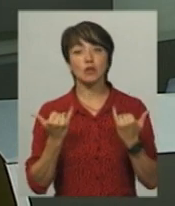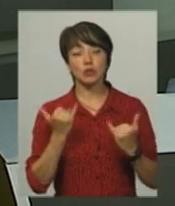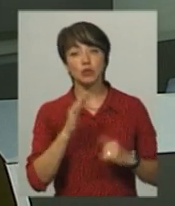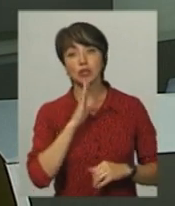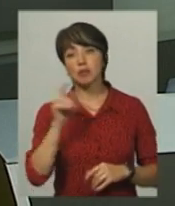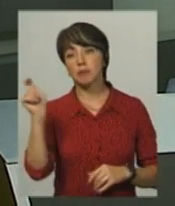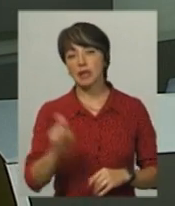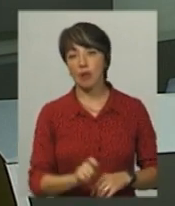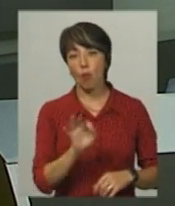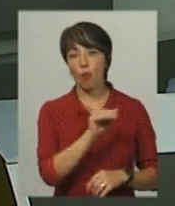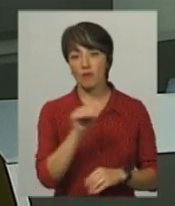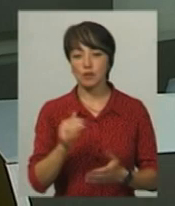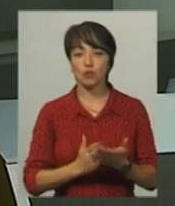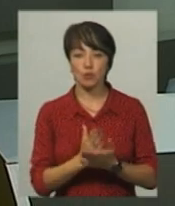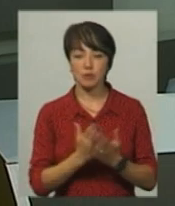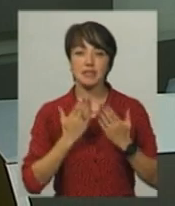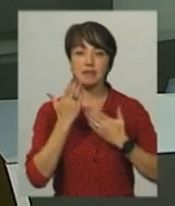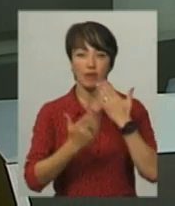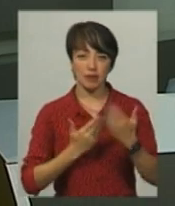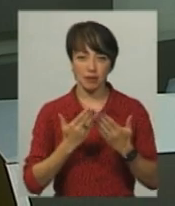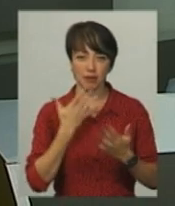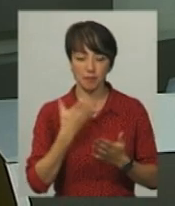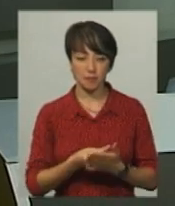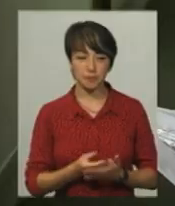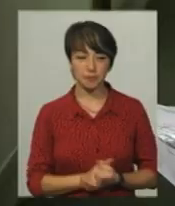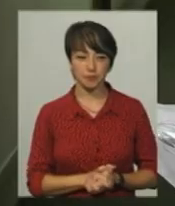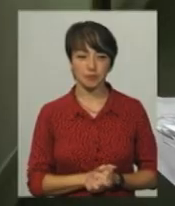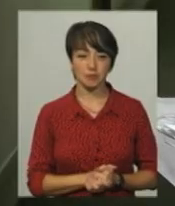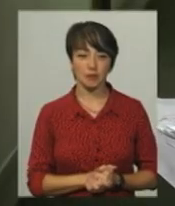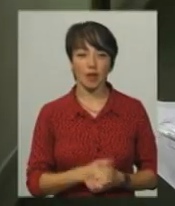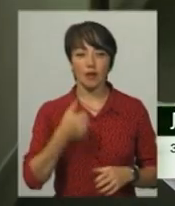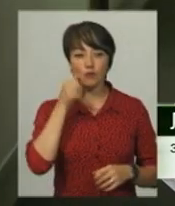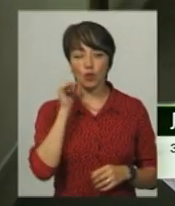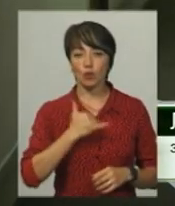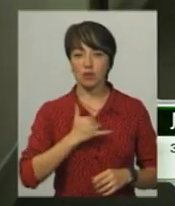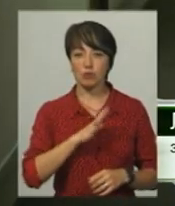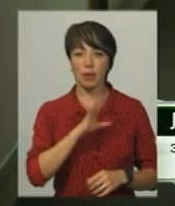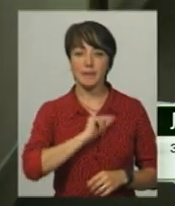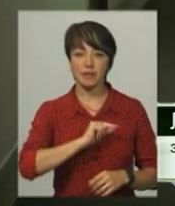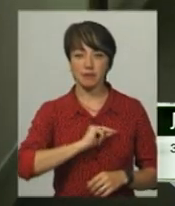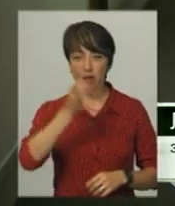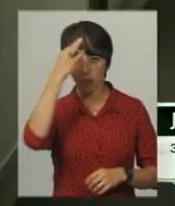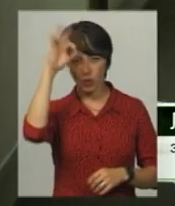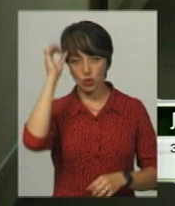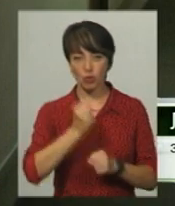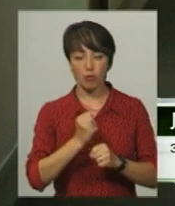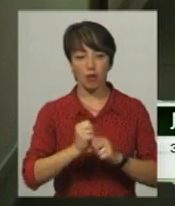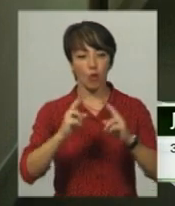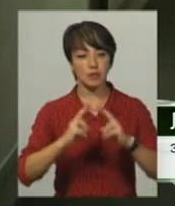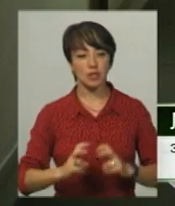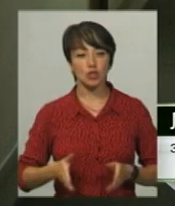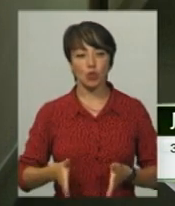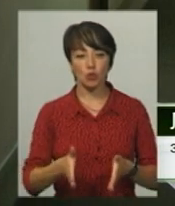жінка приїхала до офісу служби із зверненням. Вчора у нас були працівники поліції, зробили обстеження